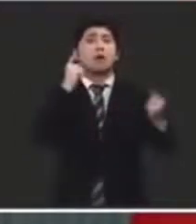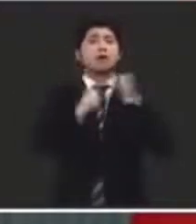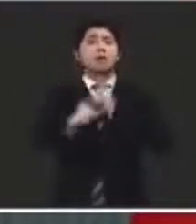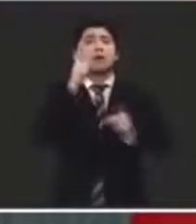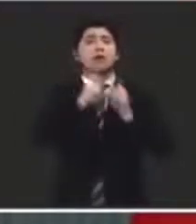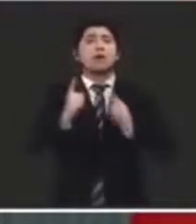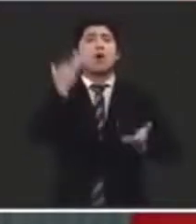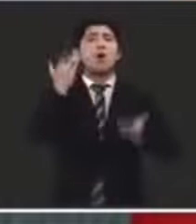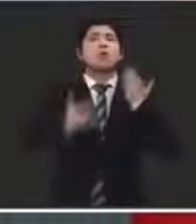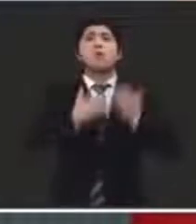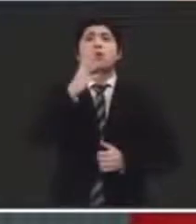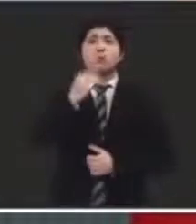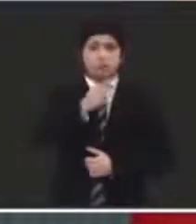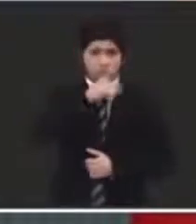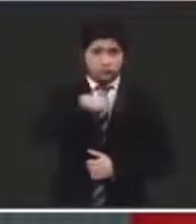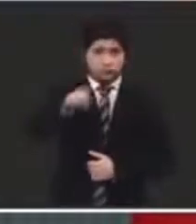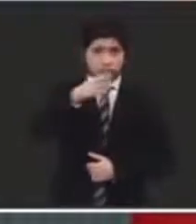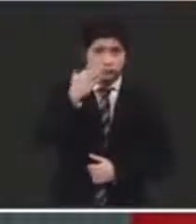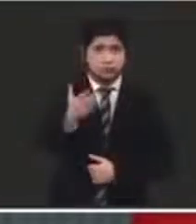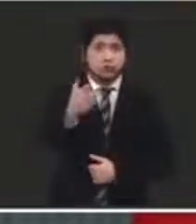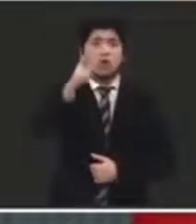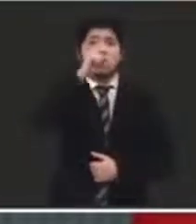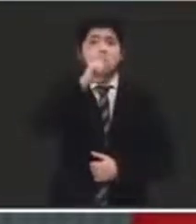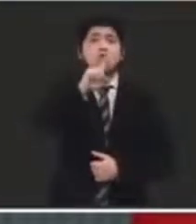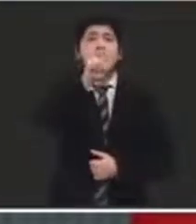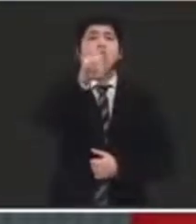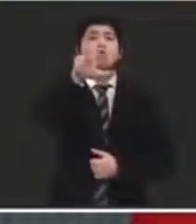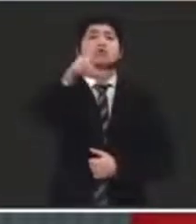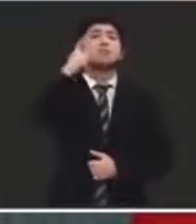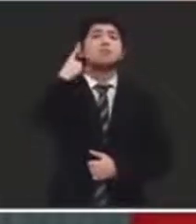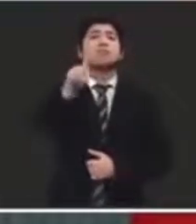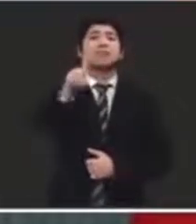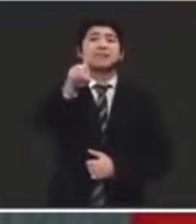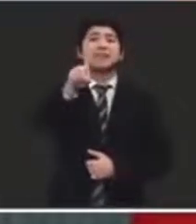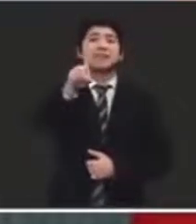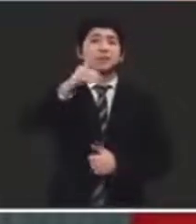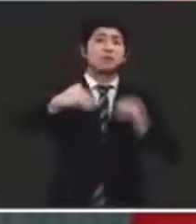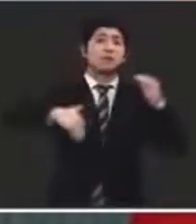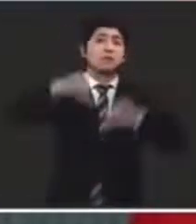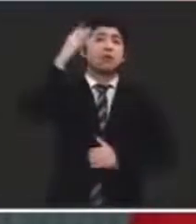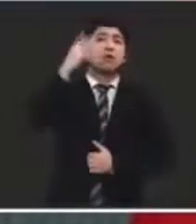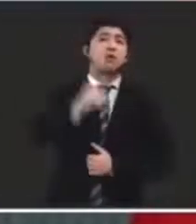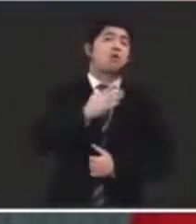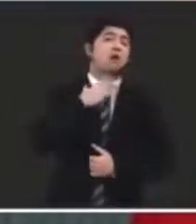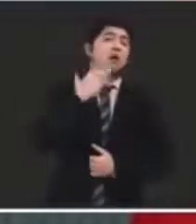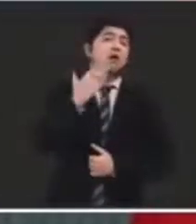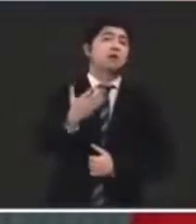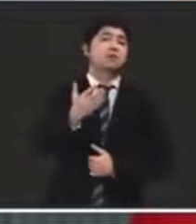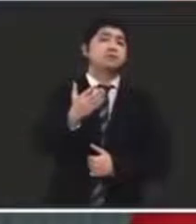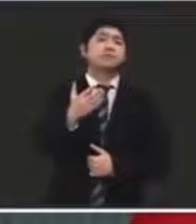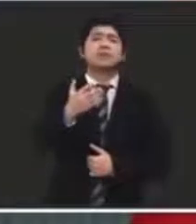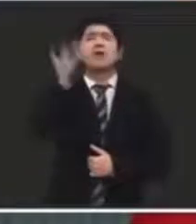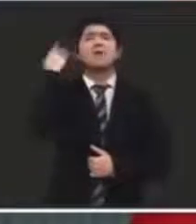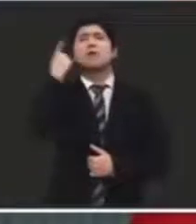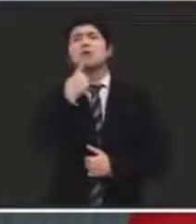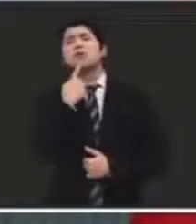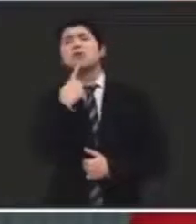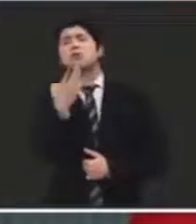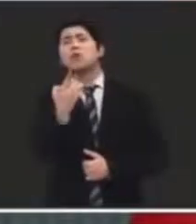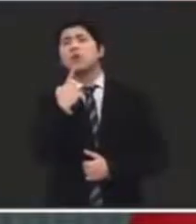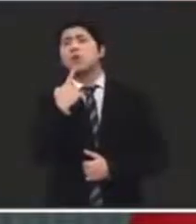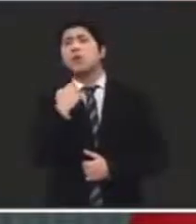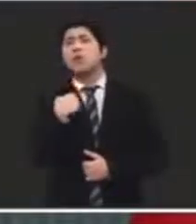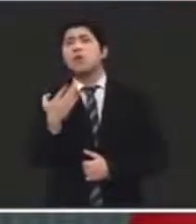ortalaması ne oldu biliyor musunuz 113 binin üzerine çıktı hani ne diyorlardı